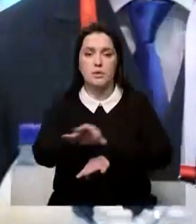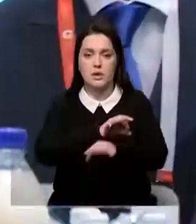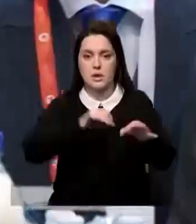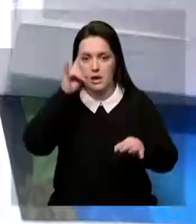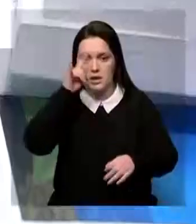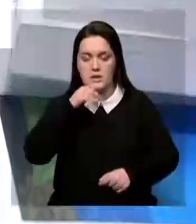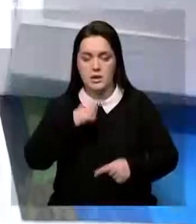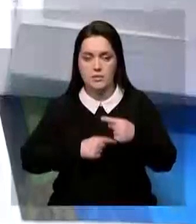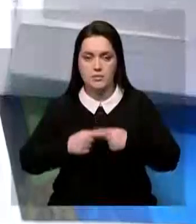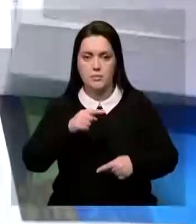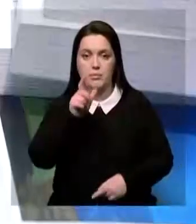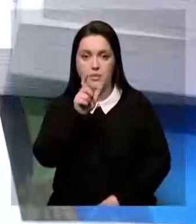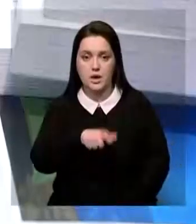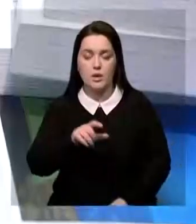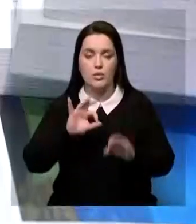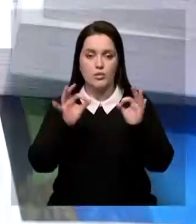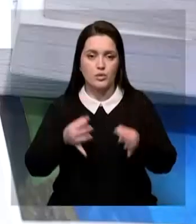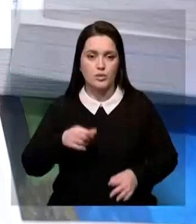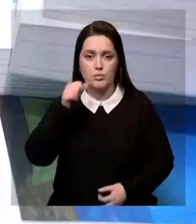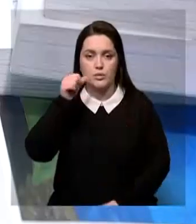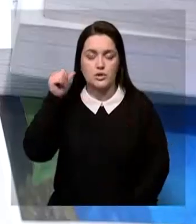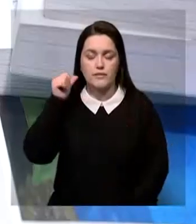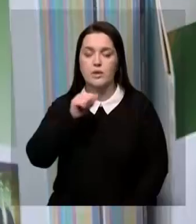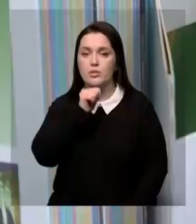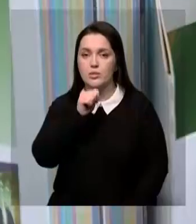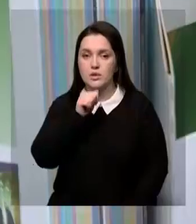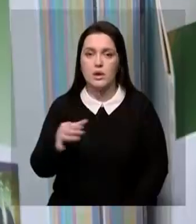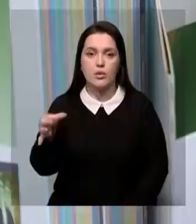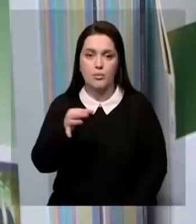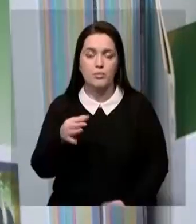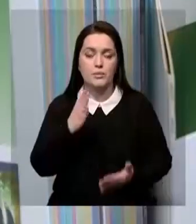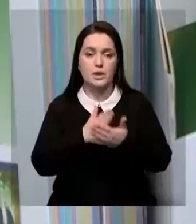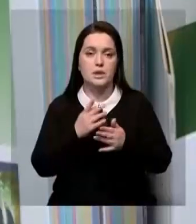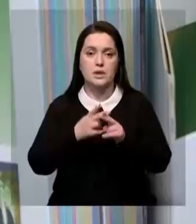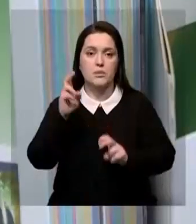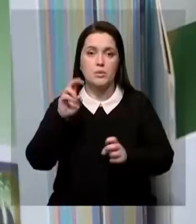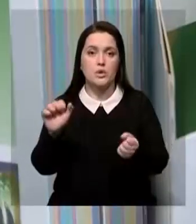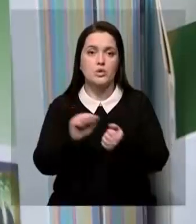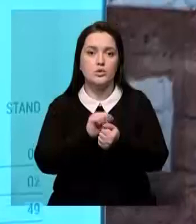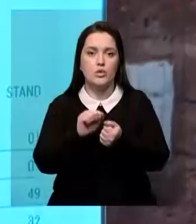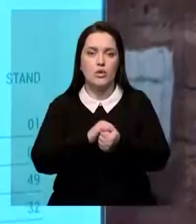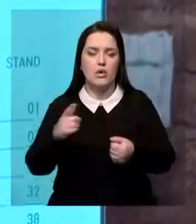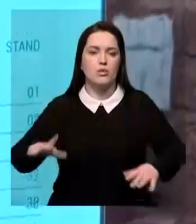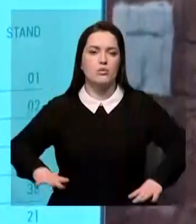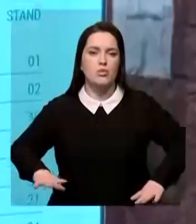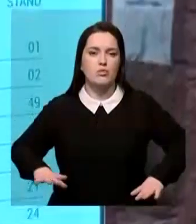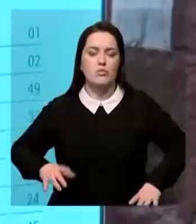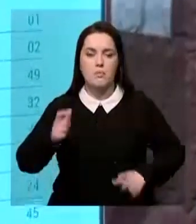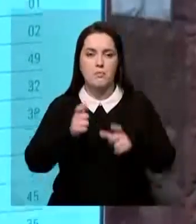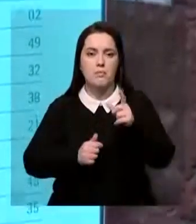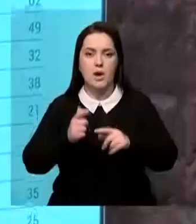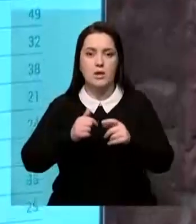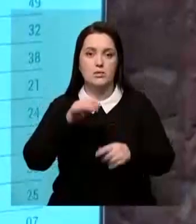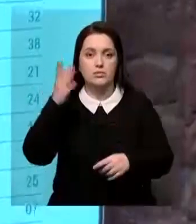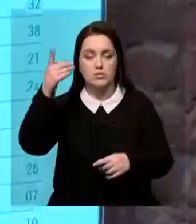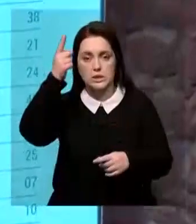казахстанскими предприятиями. К примеру, осенью прошлого года в Кустанайской области запустили производство сухого кобыльего молока с использованием